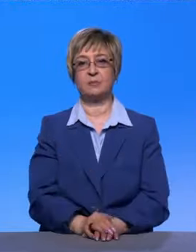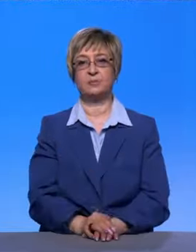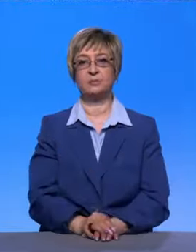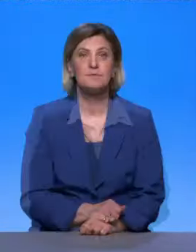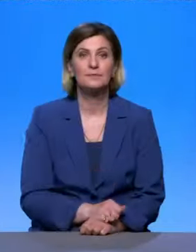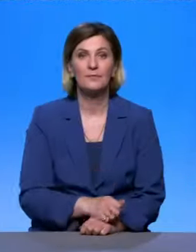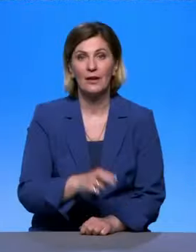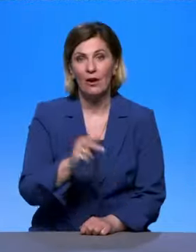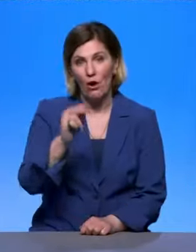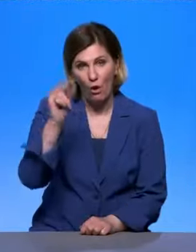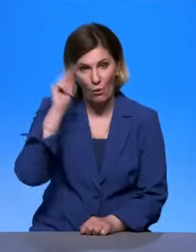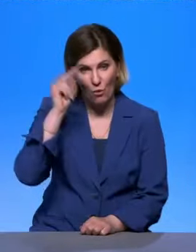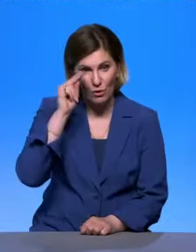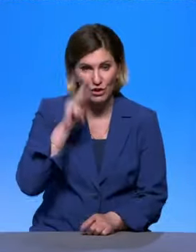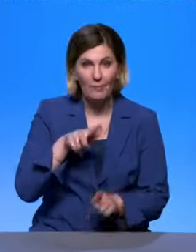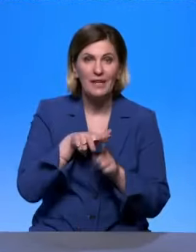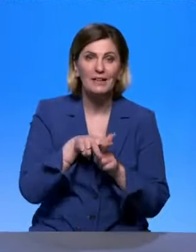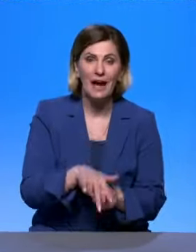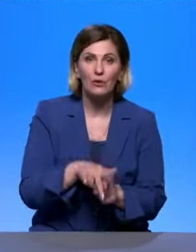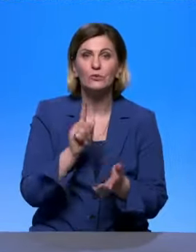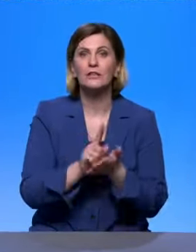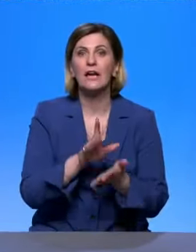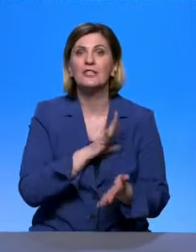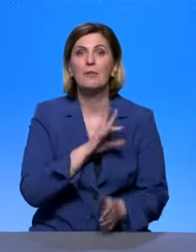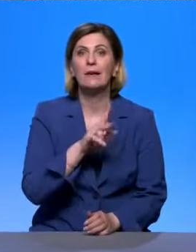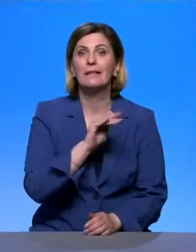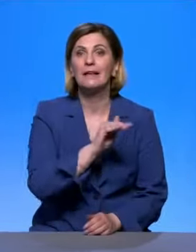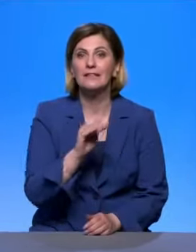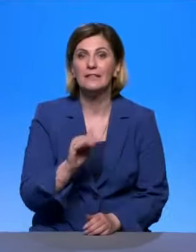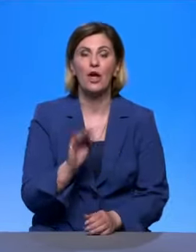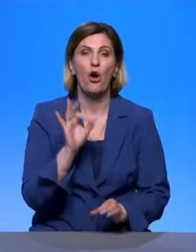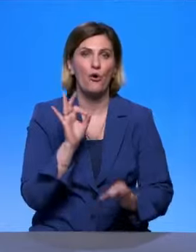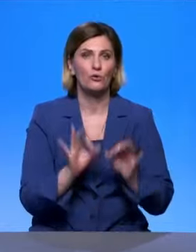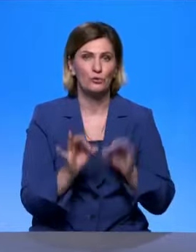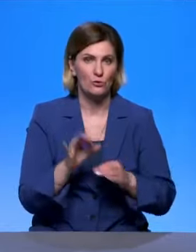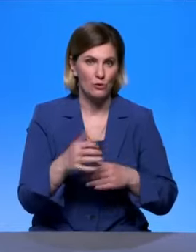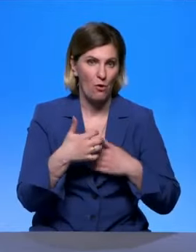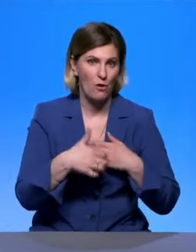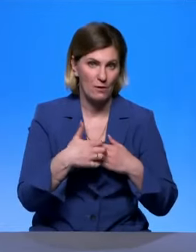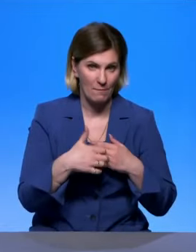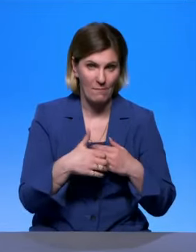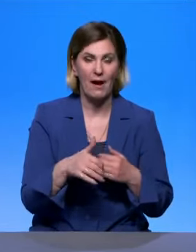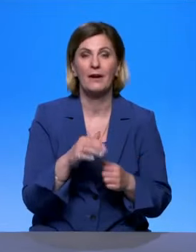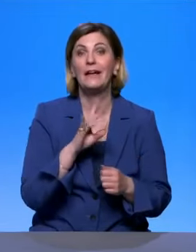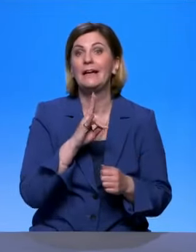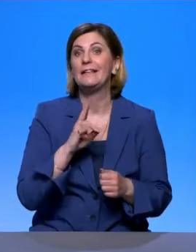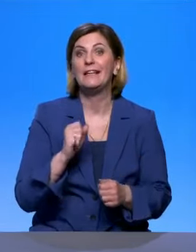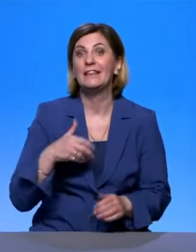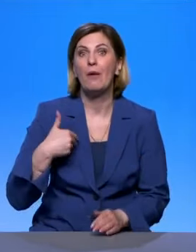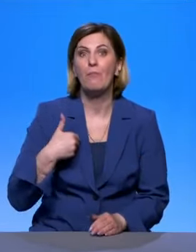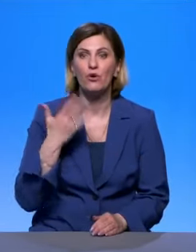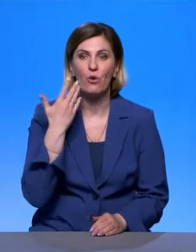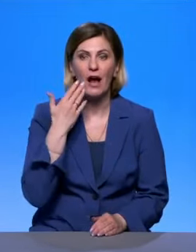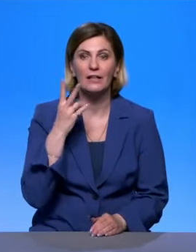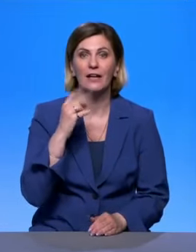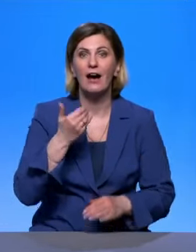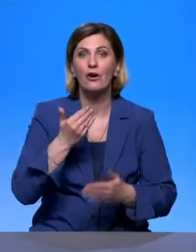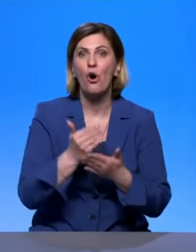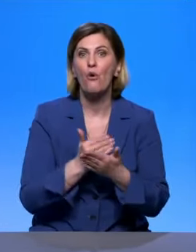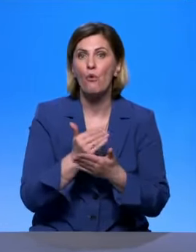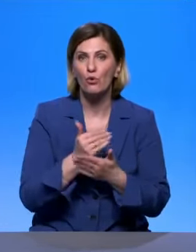Учебная нагрузка для детей должна быть разумной и сбалансированной. Конечно, явно не на пользу дело, когда на уроках учат